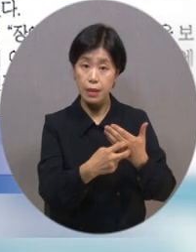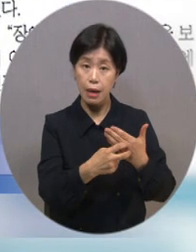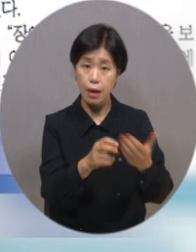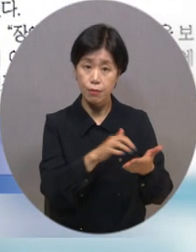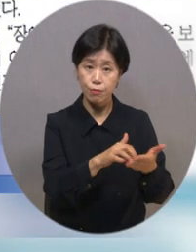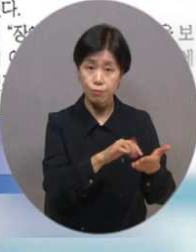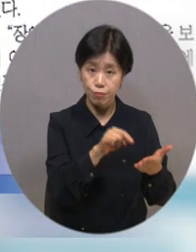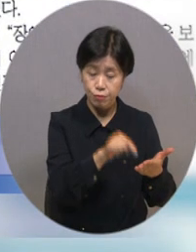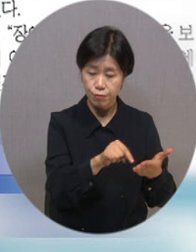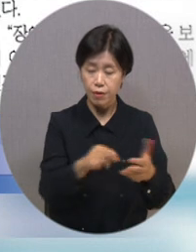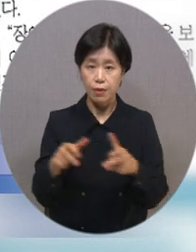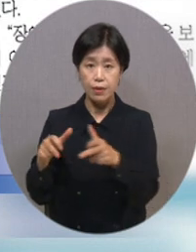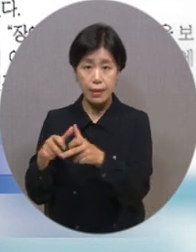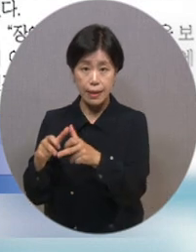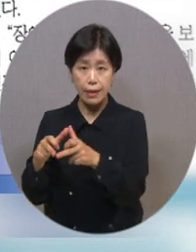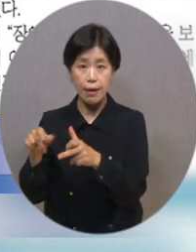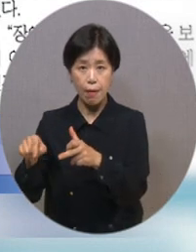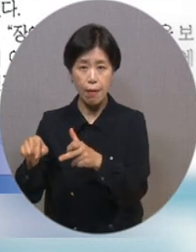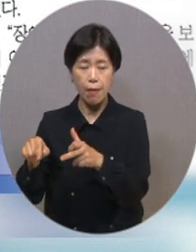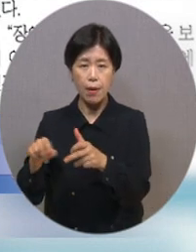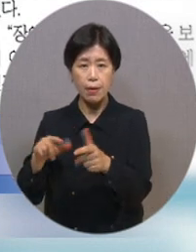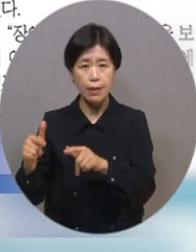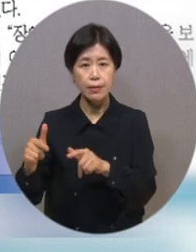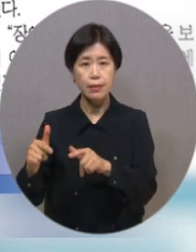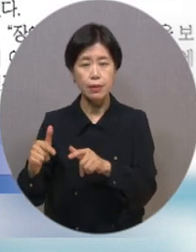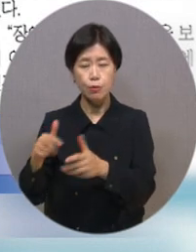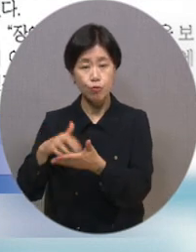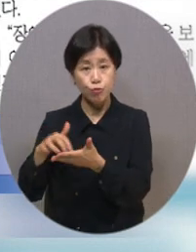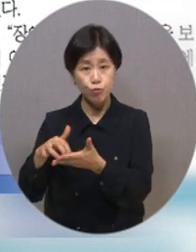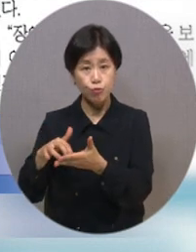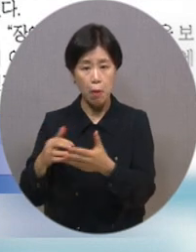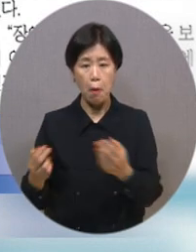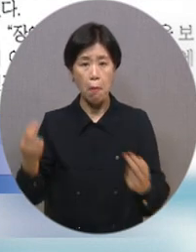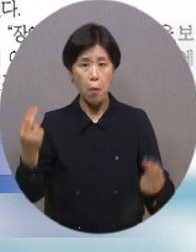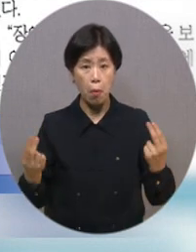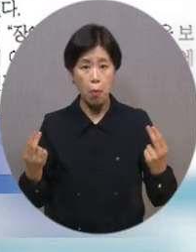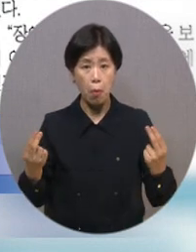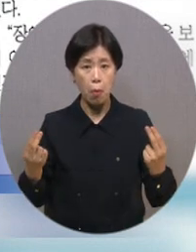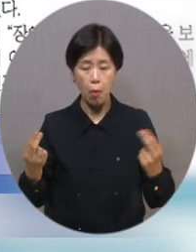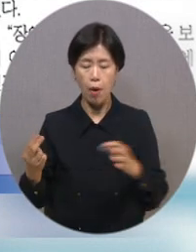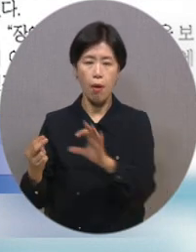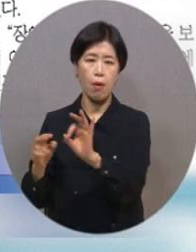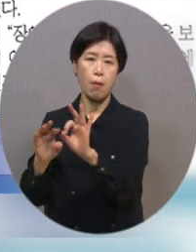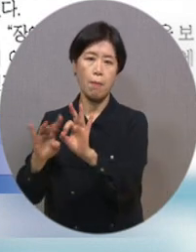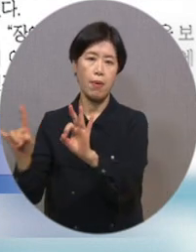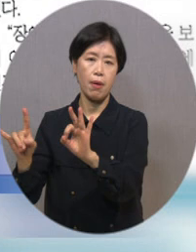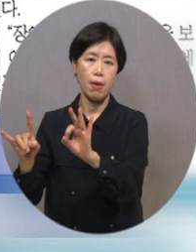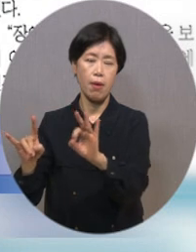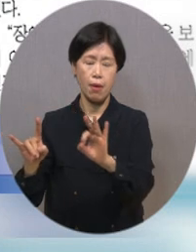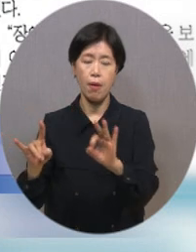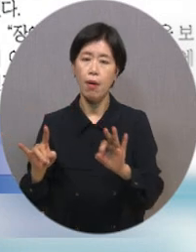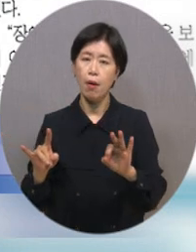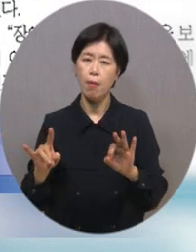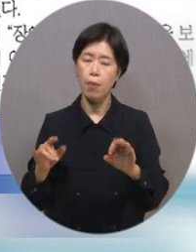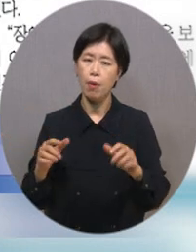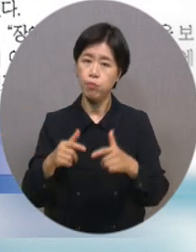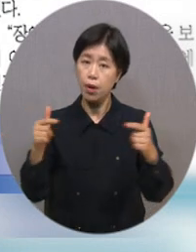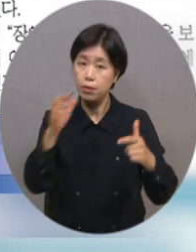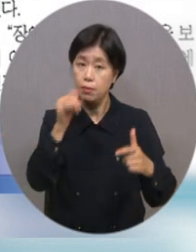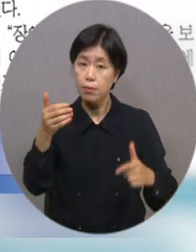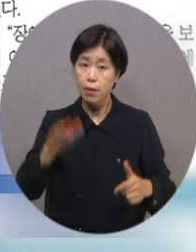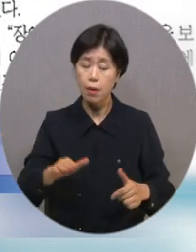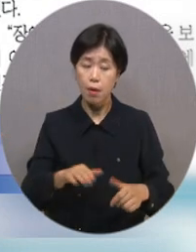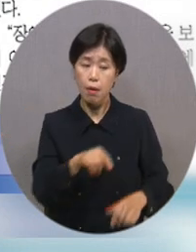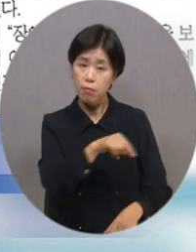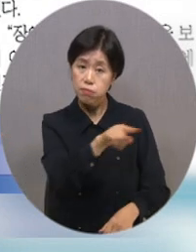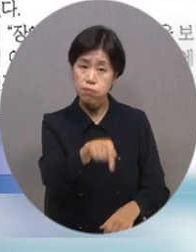장애인 건강 주치 제도를 이용하는 장애인 수가 사업 초기 대비 10배 이상 증가했지만 실제 활동하는